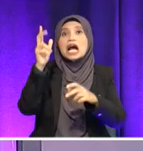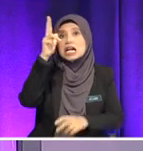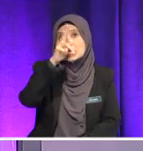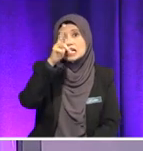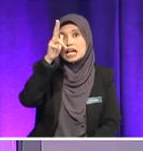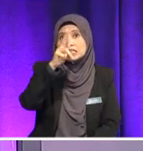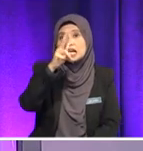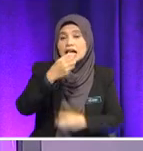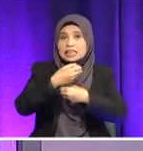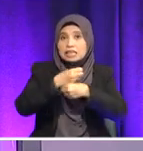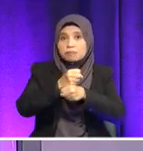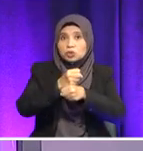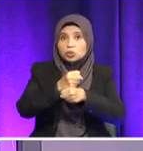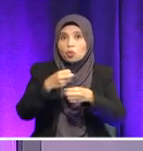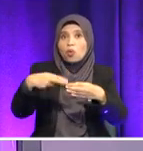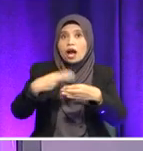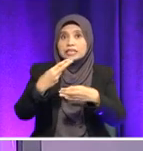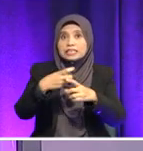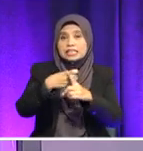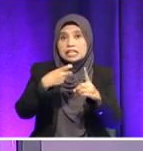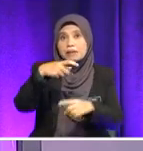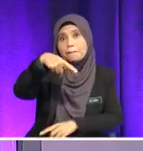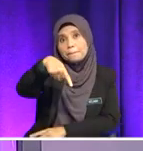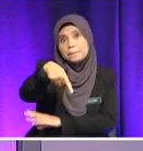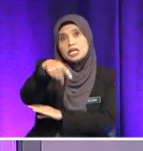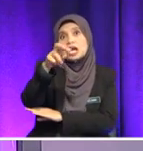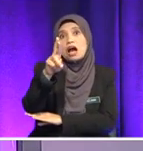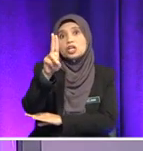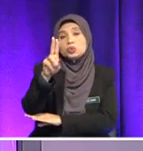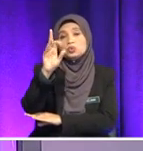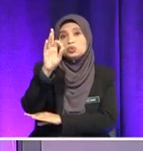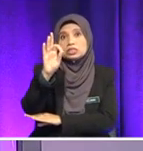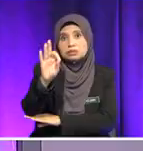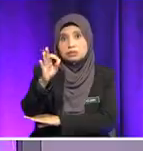terbentuk hasil daripada pilihan 1955